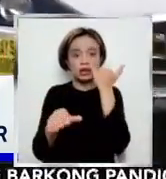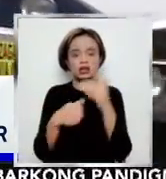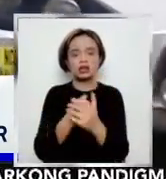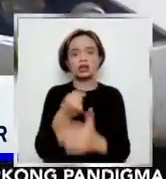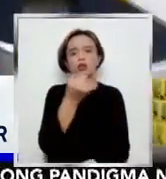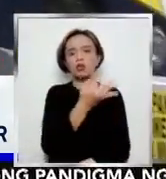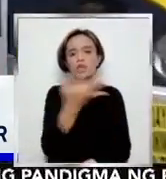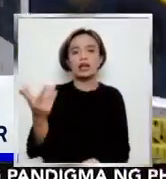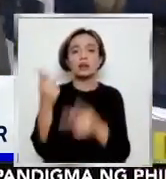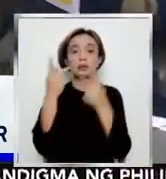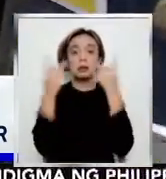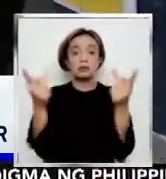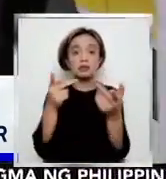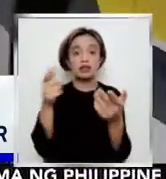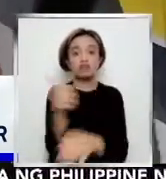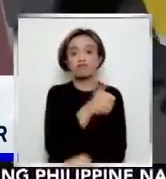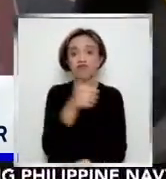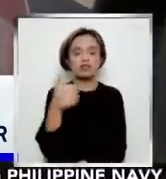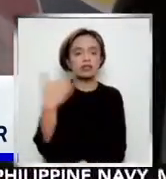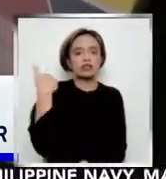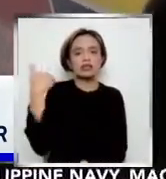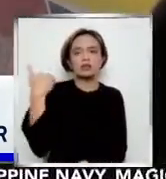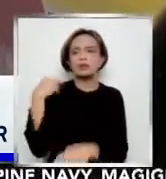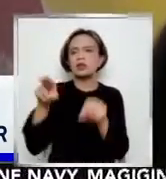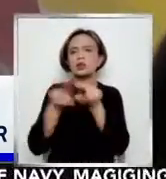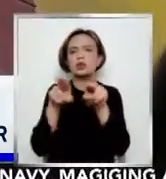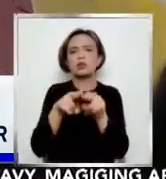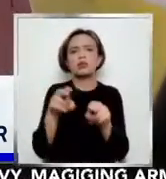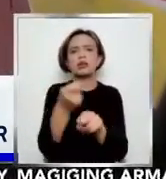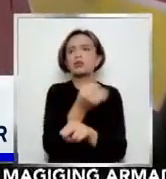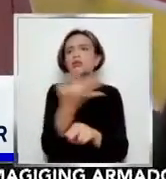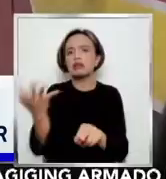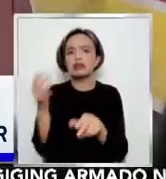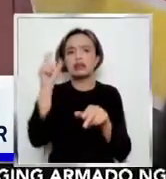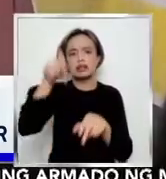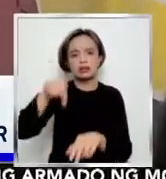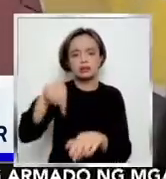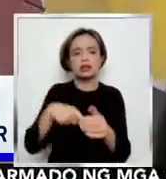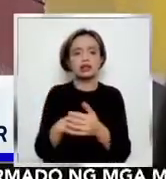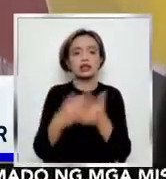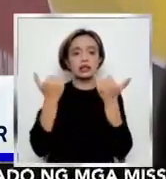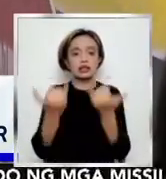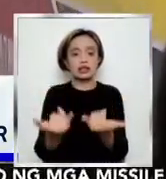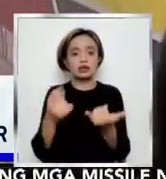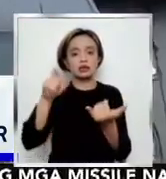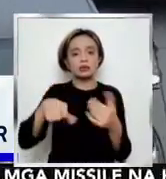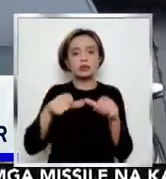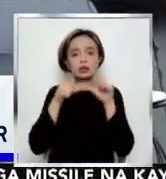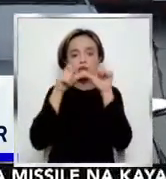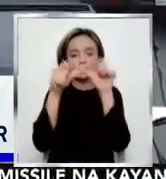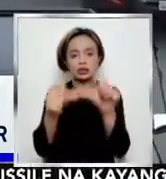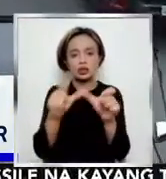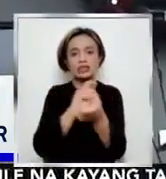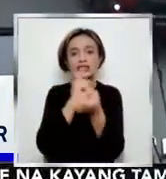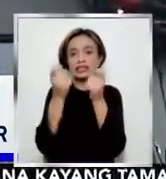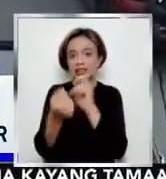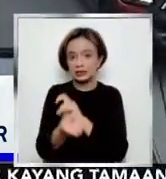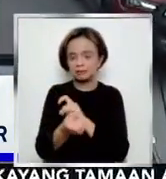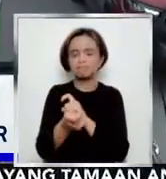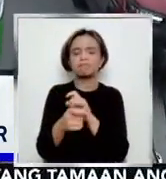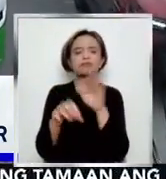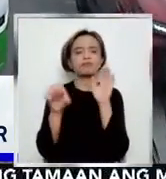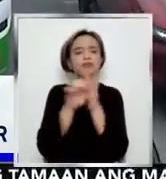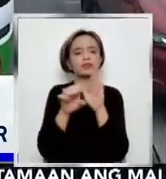sasakyan. Pero makakatulong pa rin daw sa short term na ituloy ang rationalization ng public transportation. Halimbawa, mga rutang bus